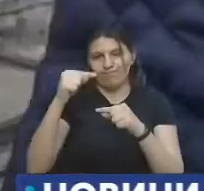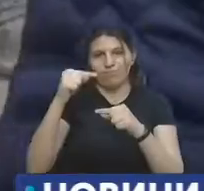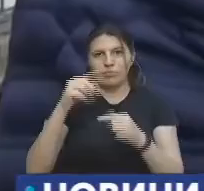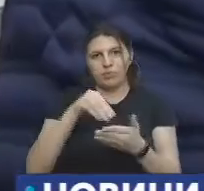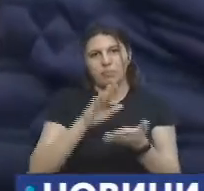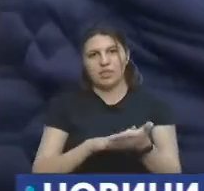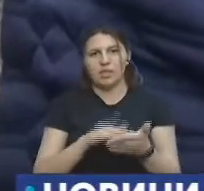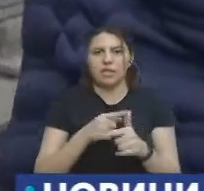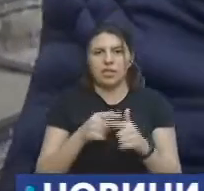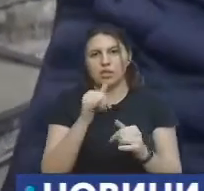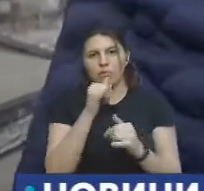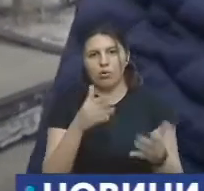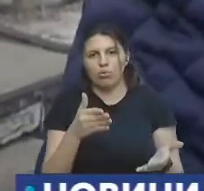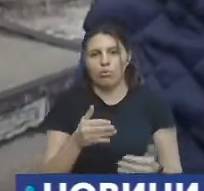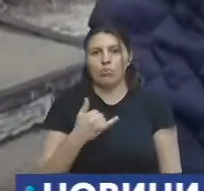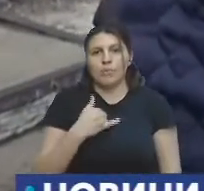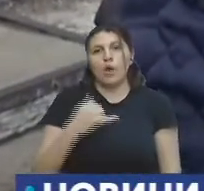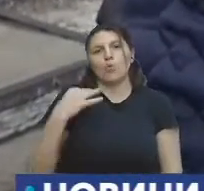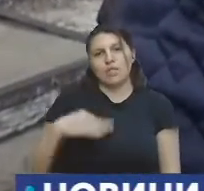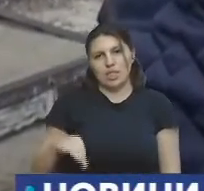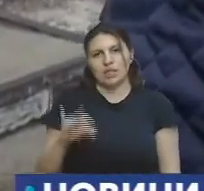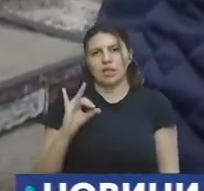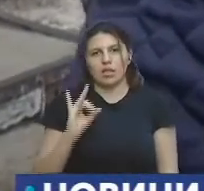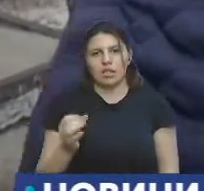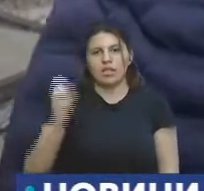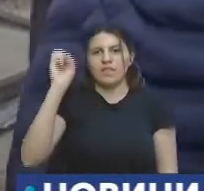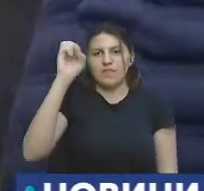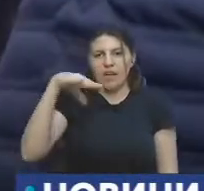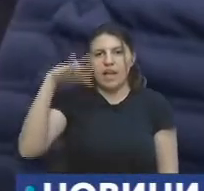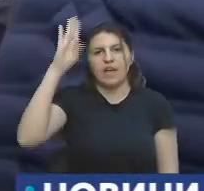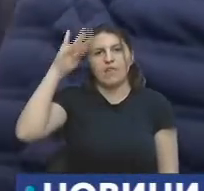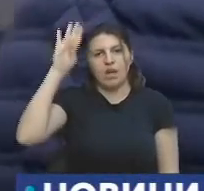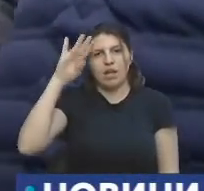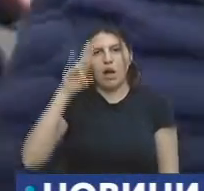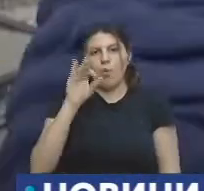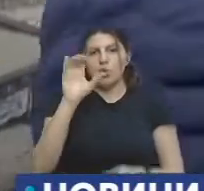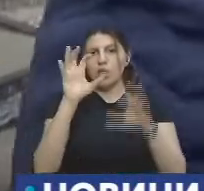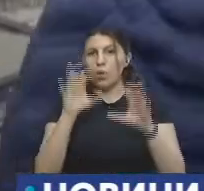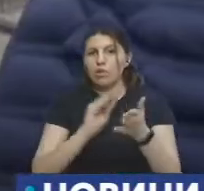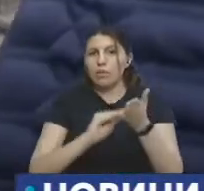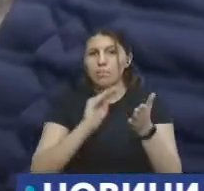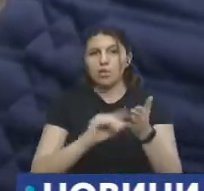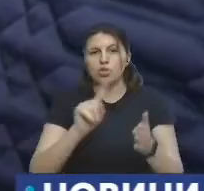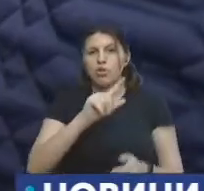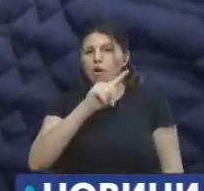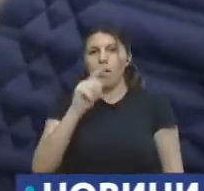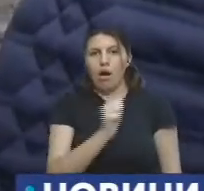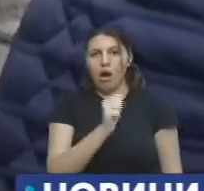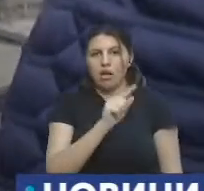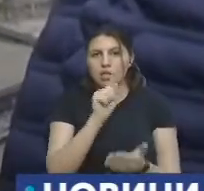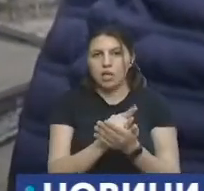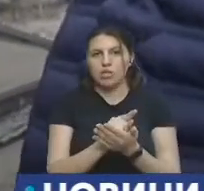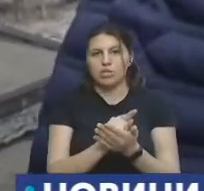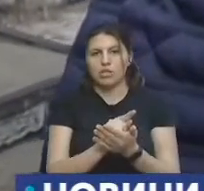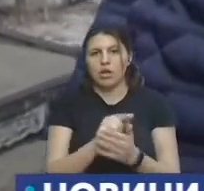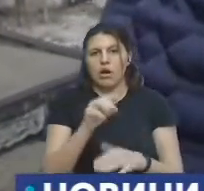можу? Квоти у мене у сина, і на світ на воду прийшли, хоча по закону написано, що спочатку йде газ, і банк